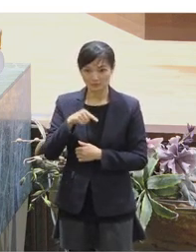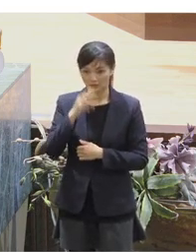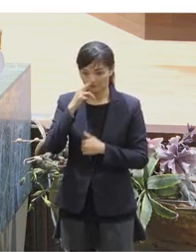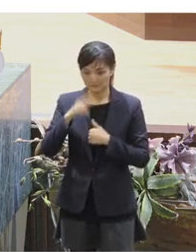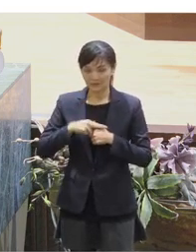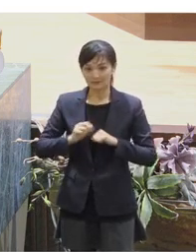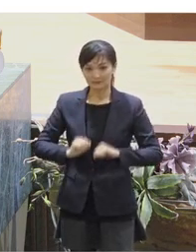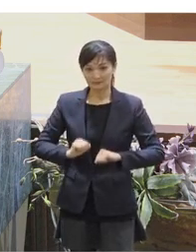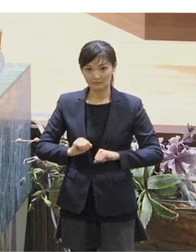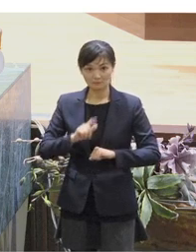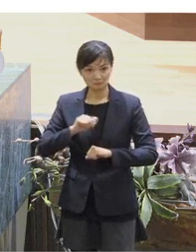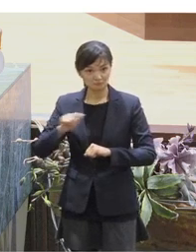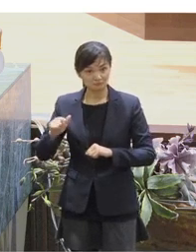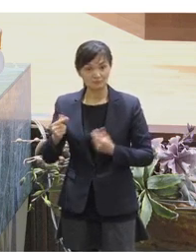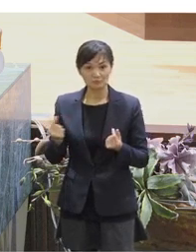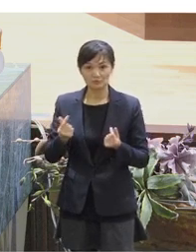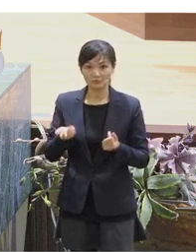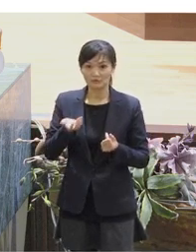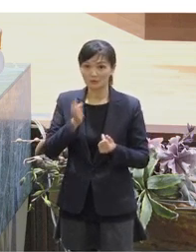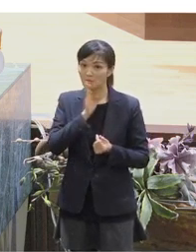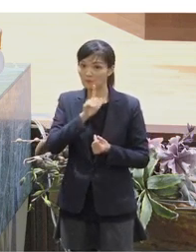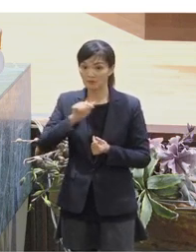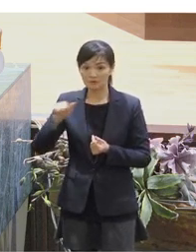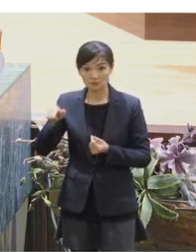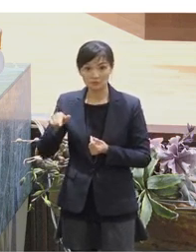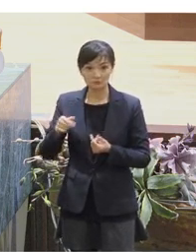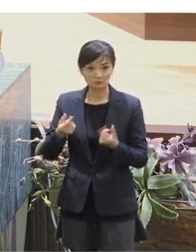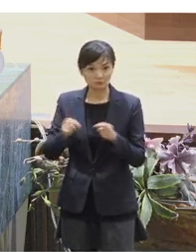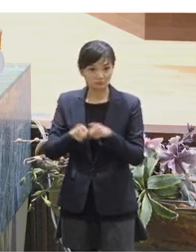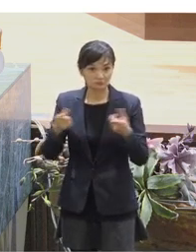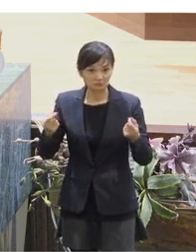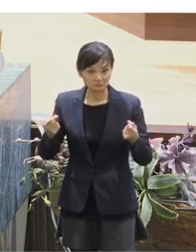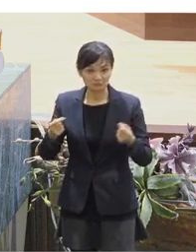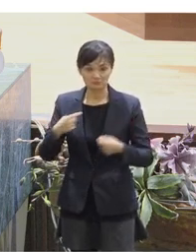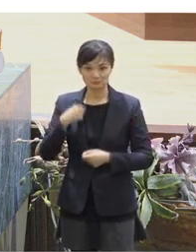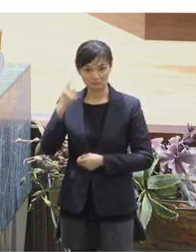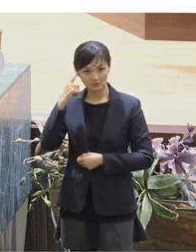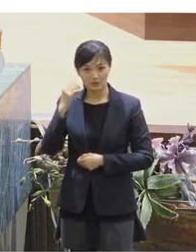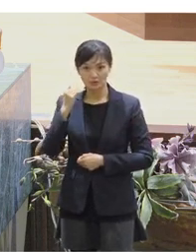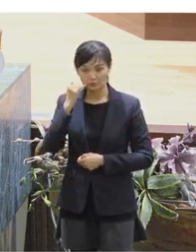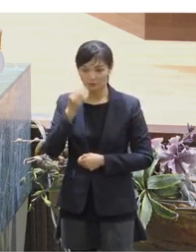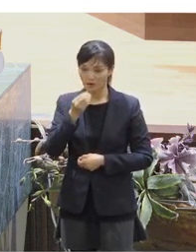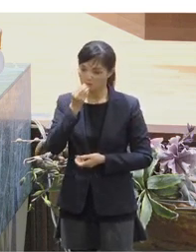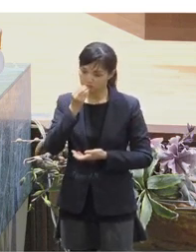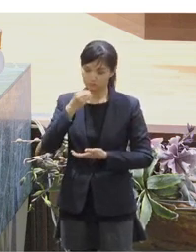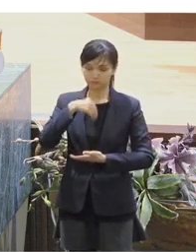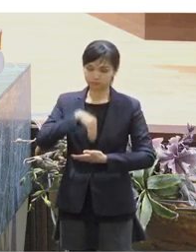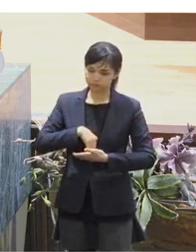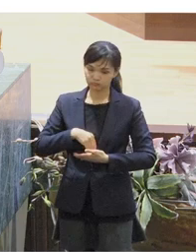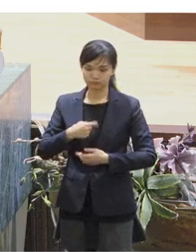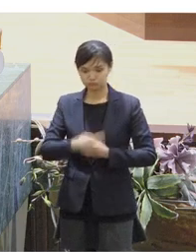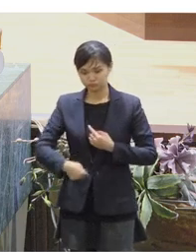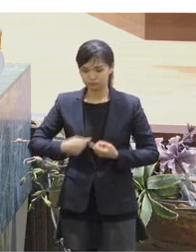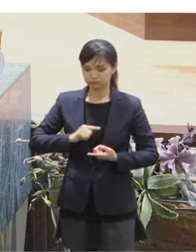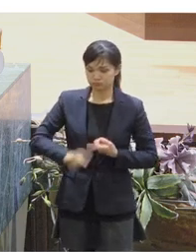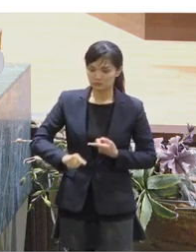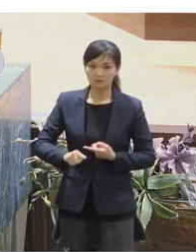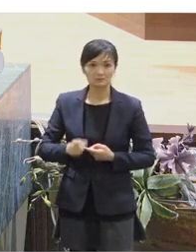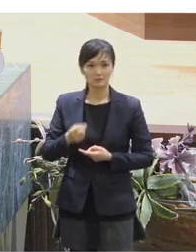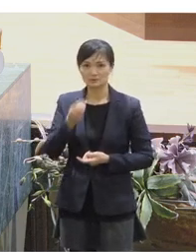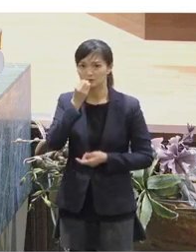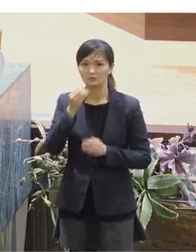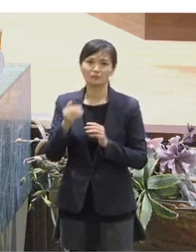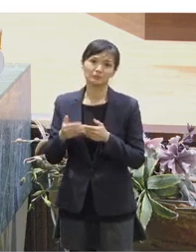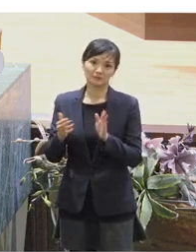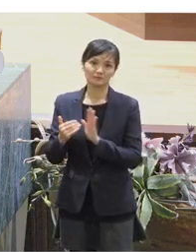康的一些物质啊，像刚才讲的一些物质，那就是如果就是一直吃会很不舒服。那会怎样？那就不要吃哦，这